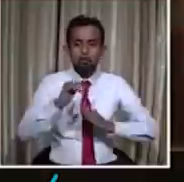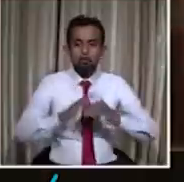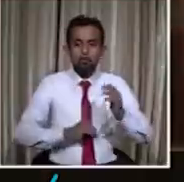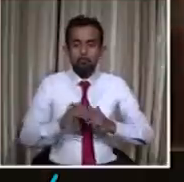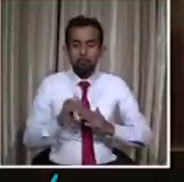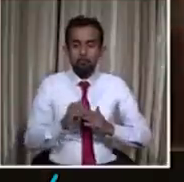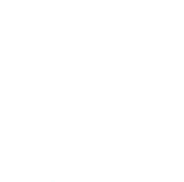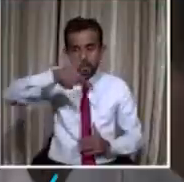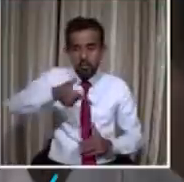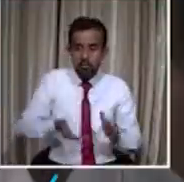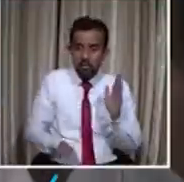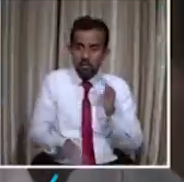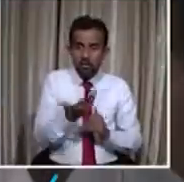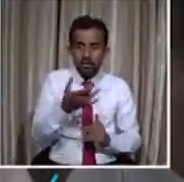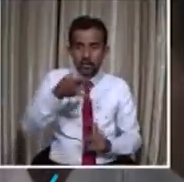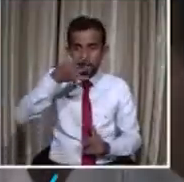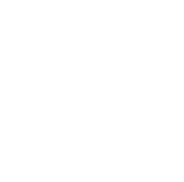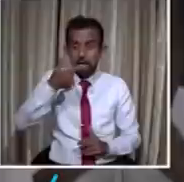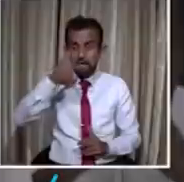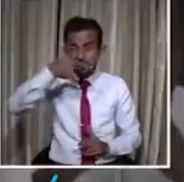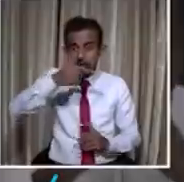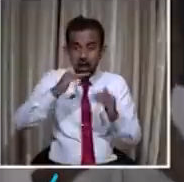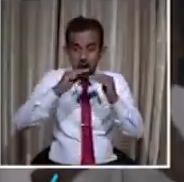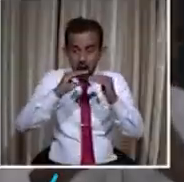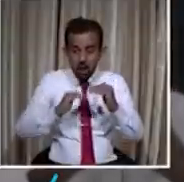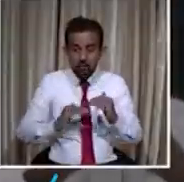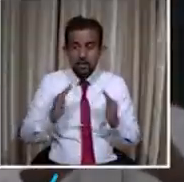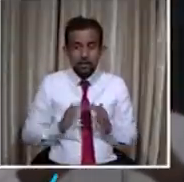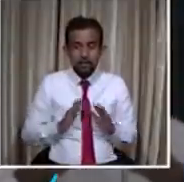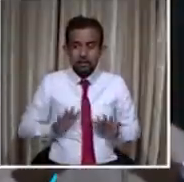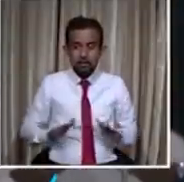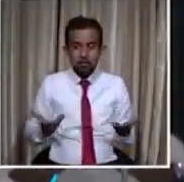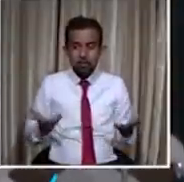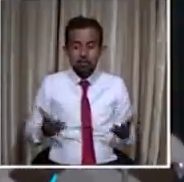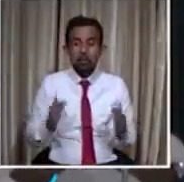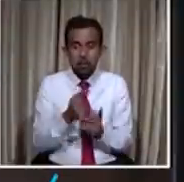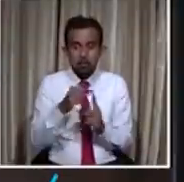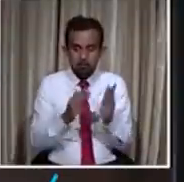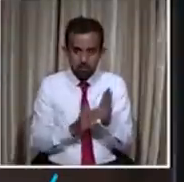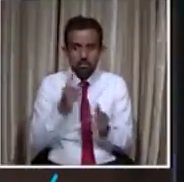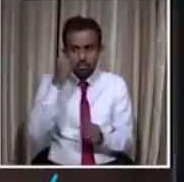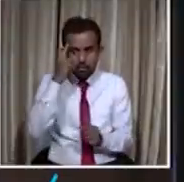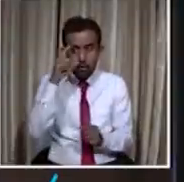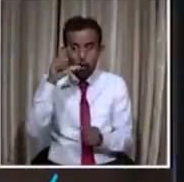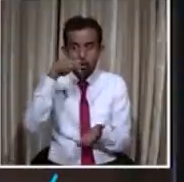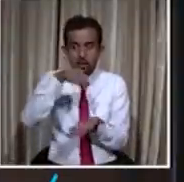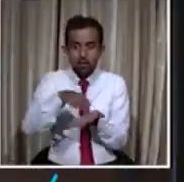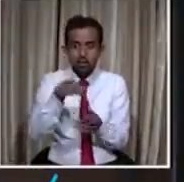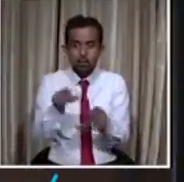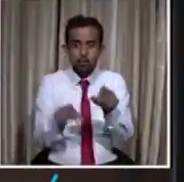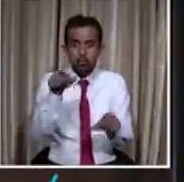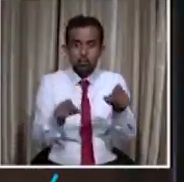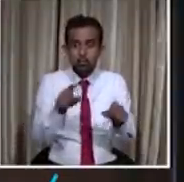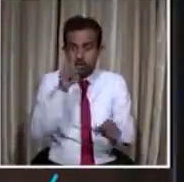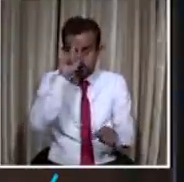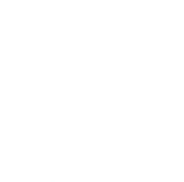වැඩේ. ටෙඩ් එකකට යන්නේ තෙල් කට්ට අන්තිමට අඩු වෙනකොට. ඒකට ඒක ගෙදර ඉන්න බෑ. ඔබතුමාලා ගෙදරට ගිහින් දෙනවා නම් ගෙදර ඉඳි. කොළඹ නගරයේ මිනිස්සුන්ට දැන් සුමාන